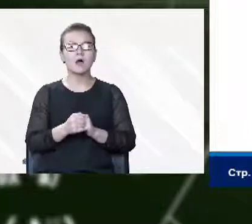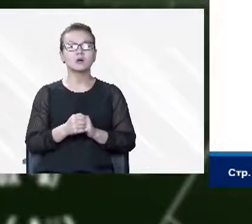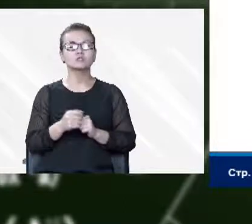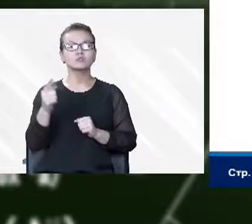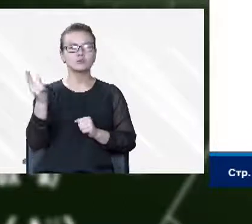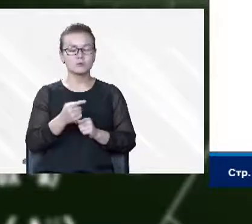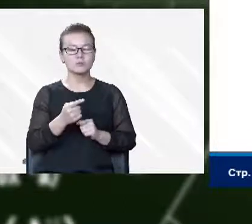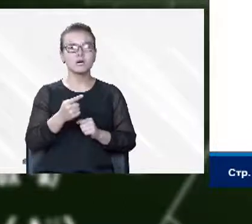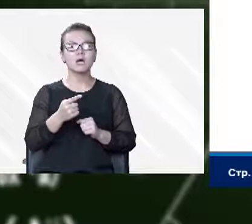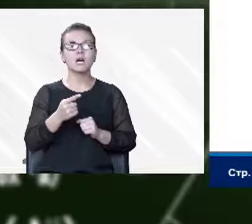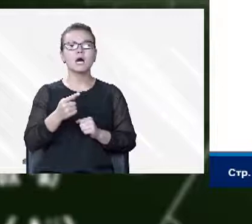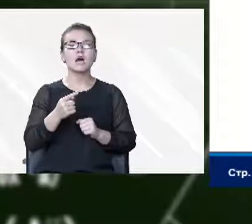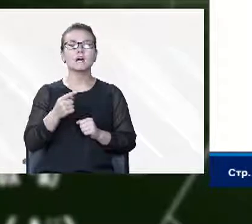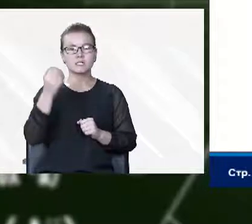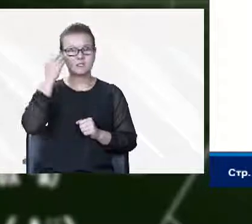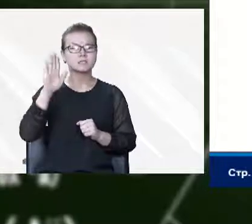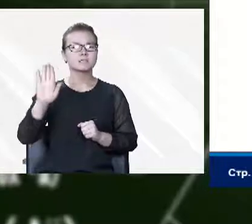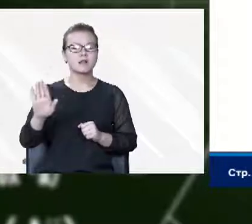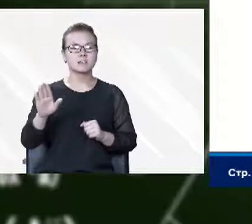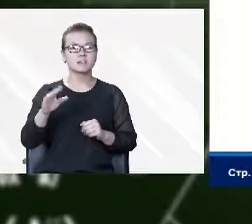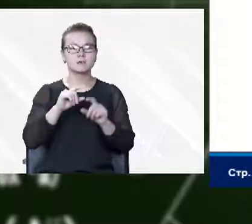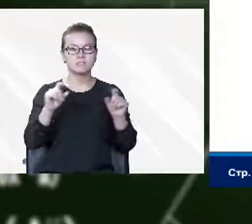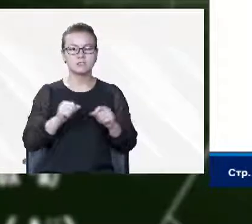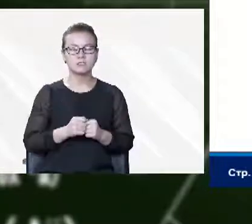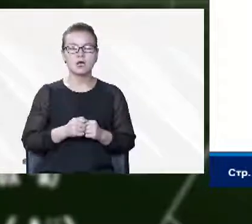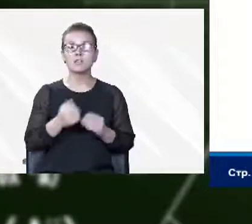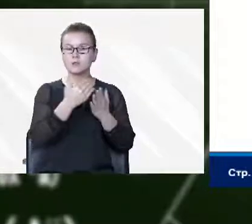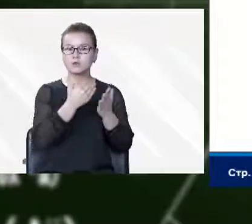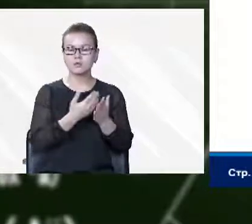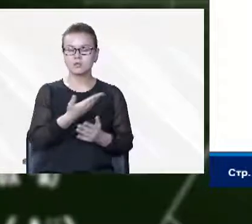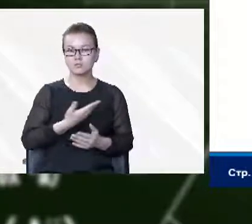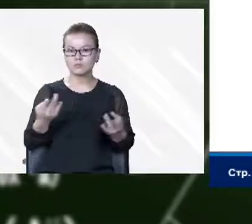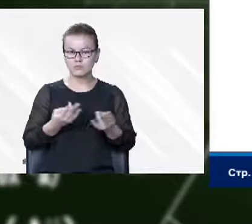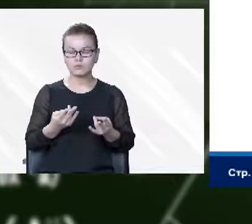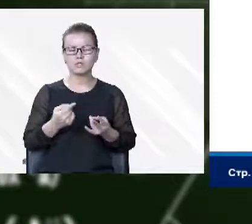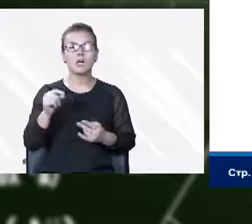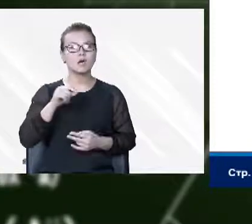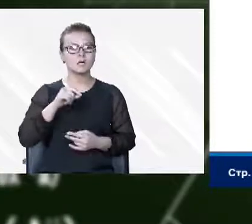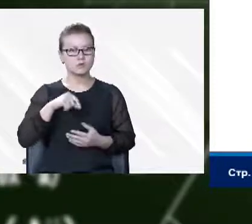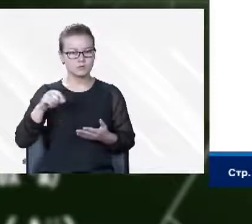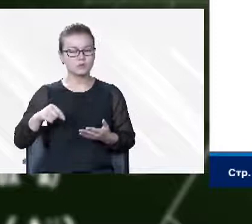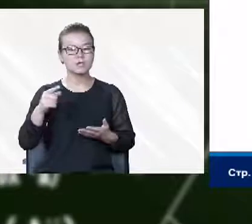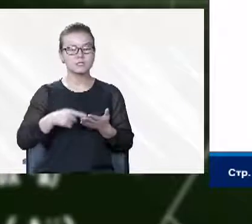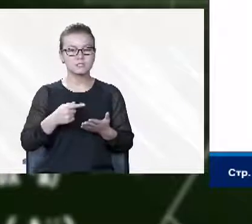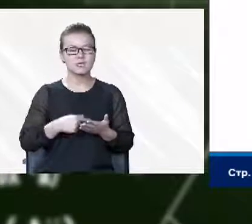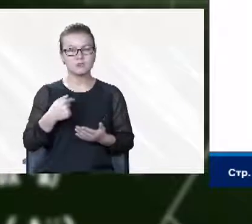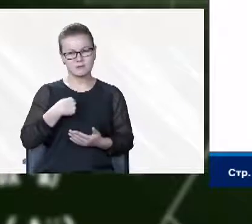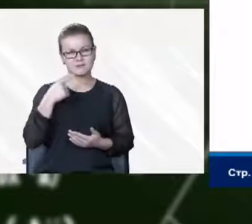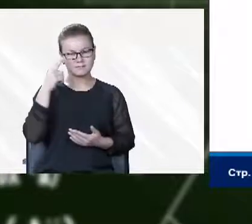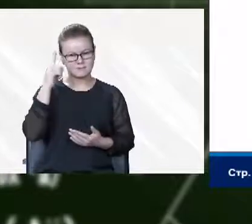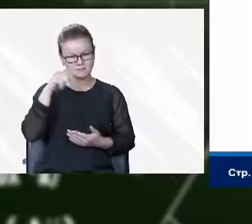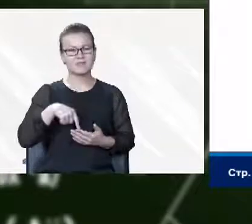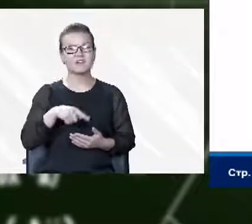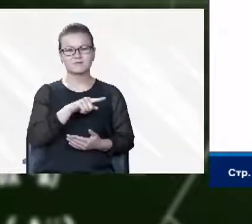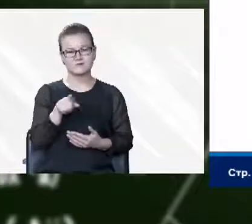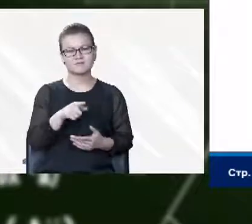дробно-рациональных выражениях. На уроке вам понадобится тетрадь и ручка. Я надеюсь, что вы